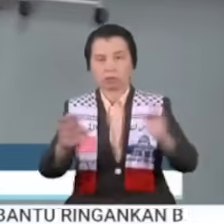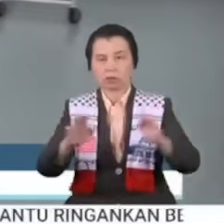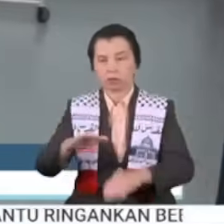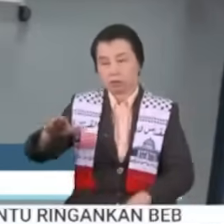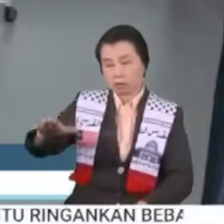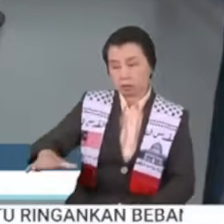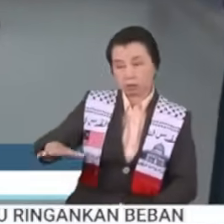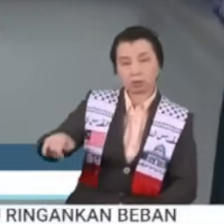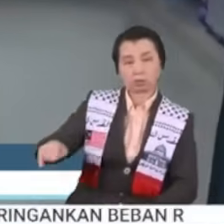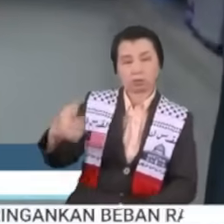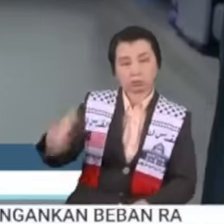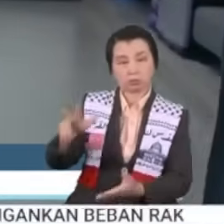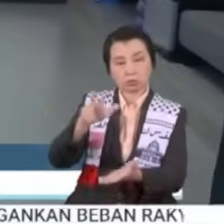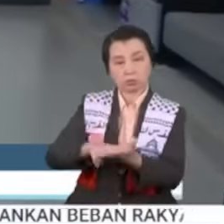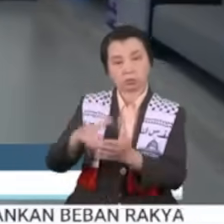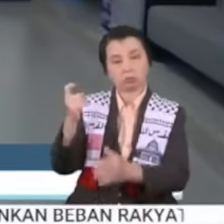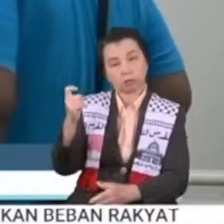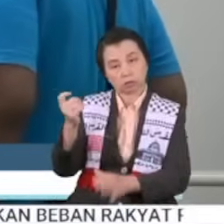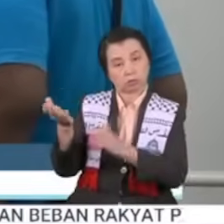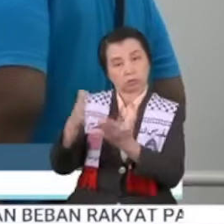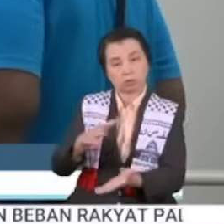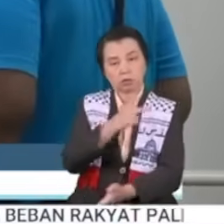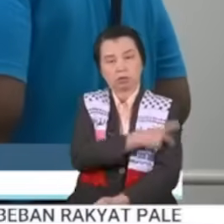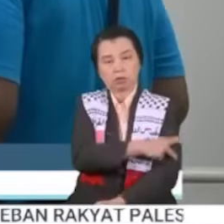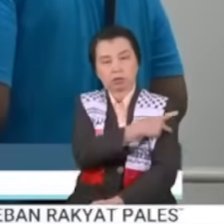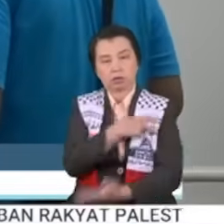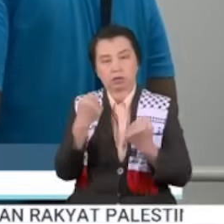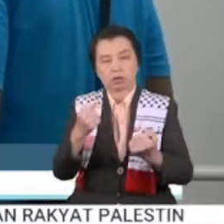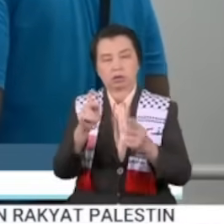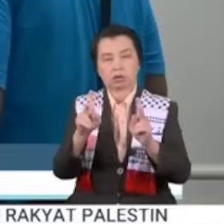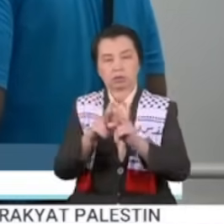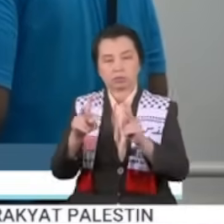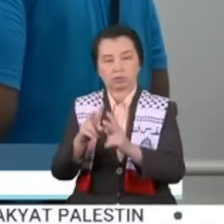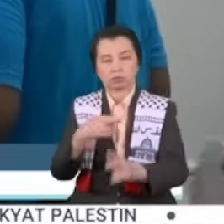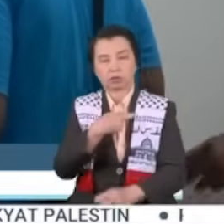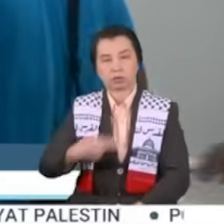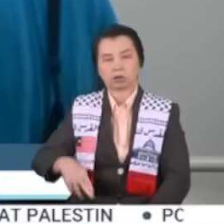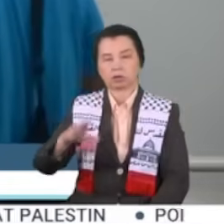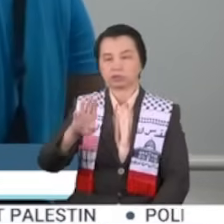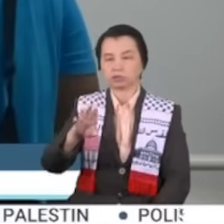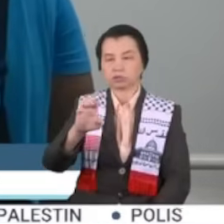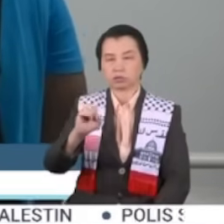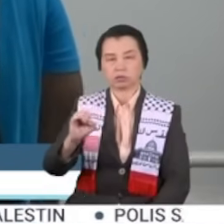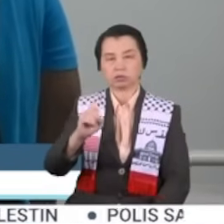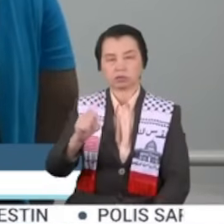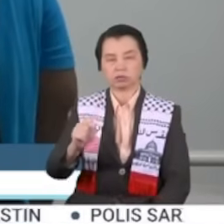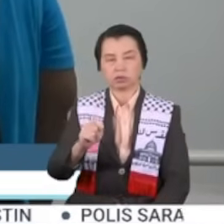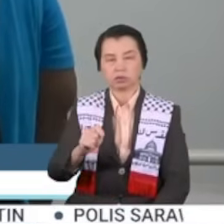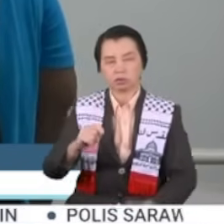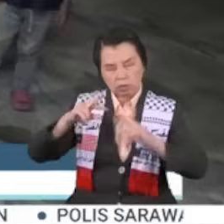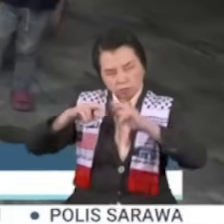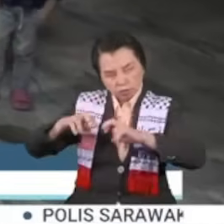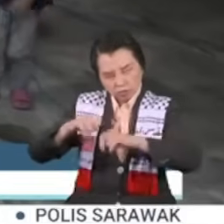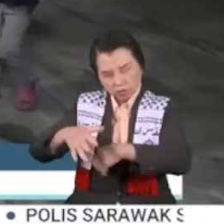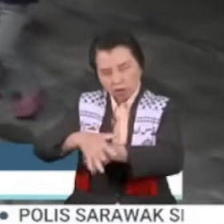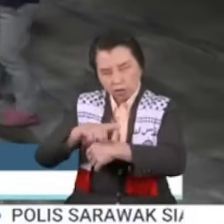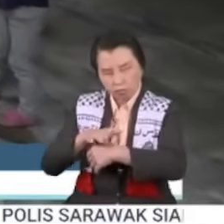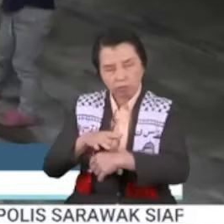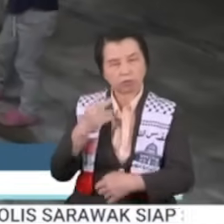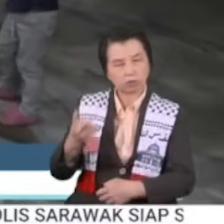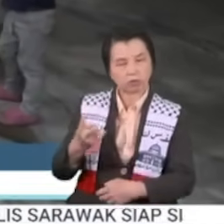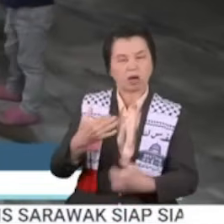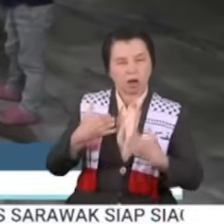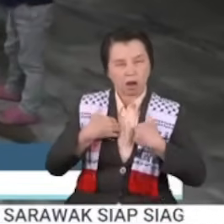kanak-kanak tersebut telah disahkan meninggal dunia di klinik kesihatan Kampung Raja besut hasil bdah siasat awal di Hospital sultanah nurzahirah